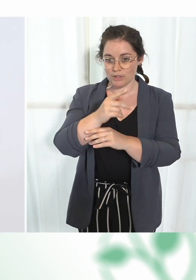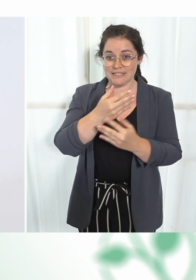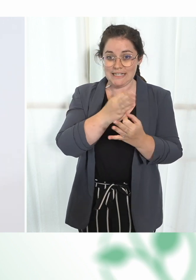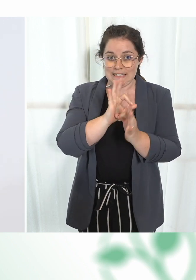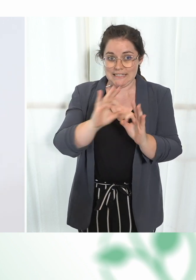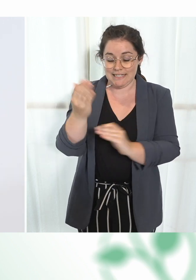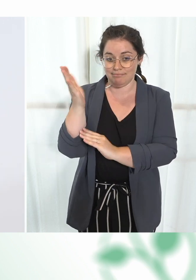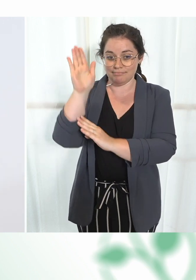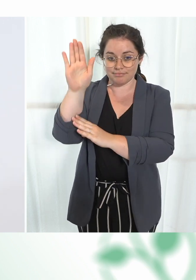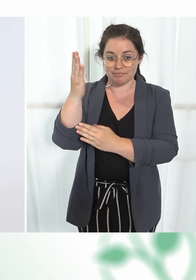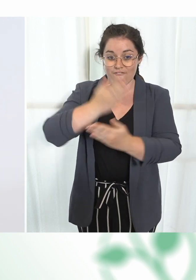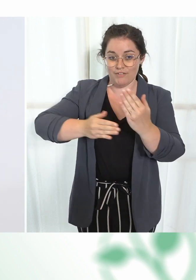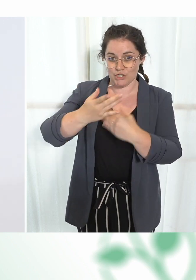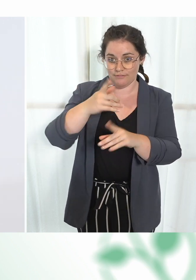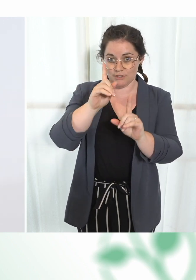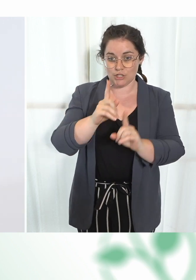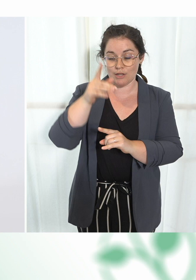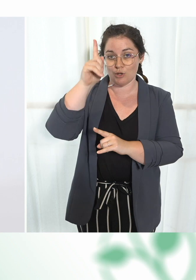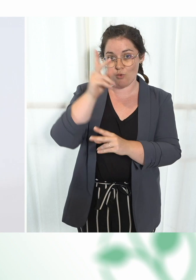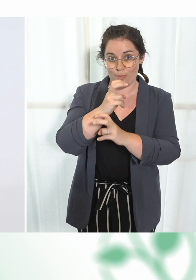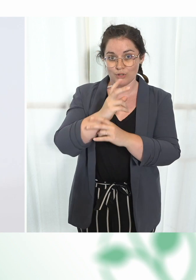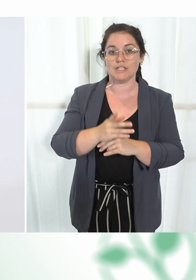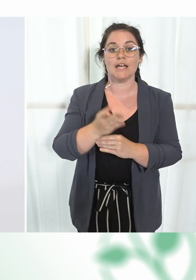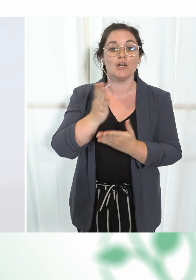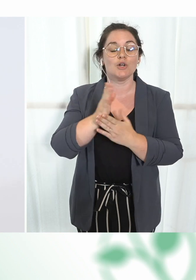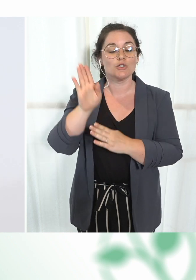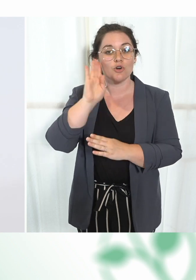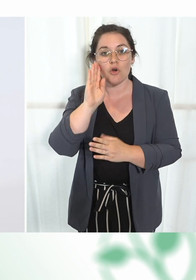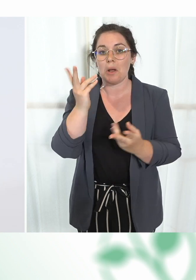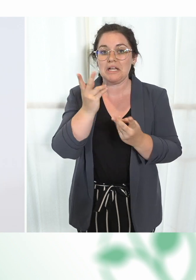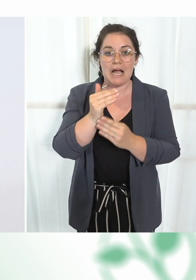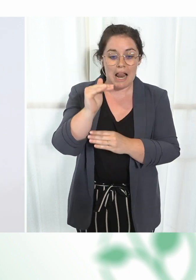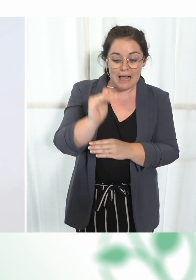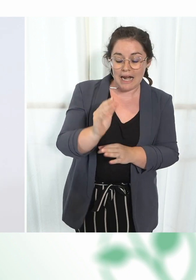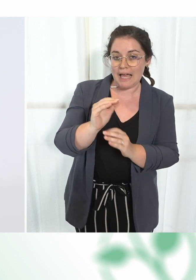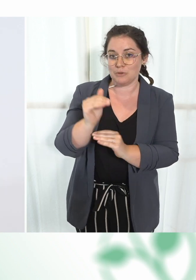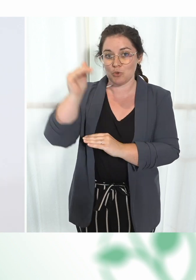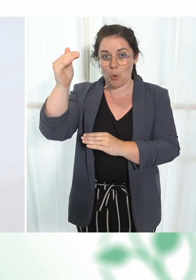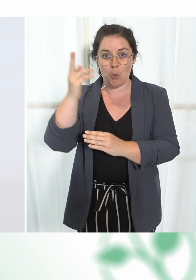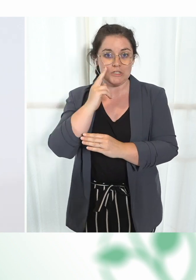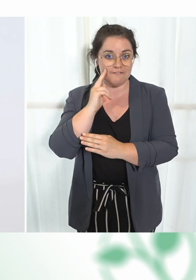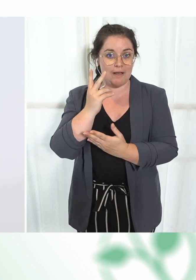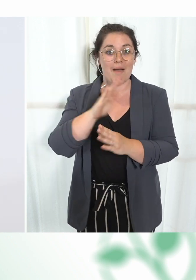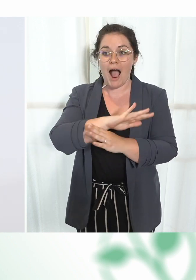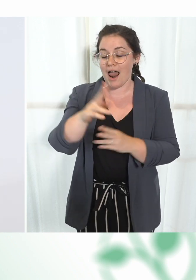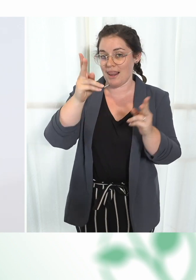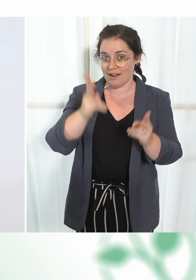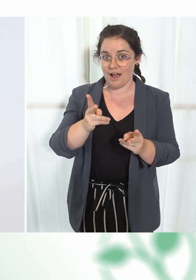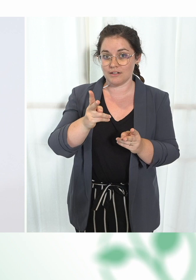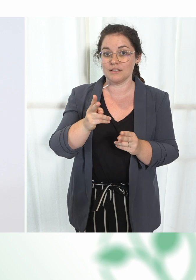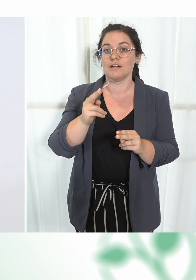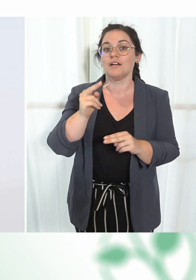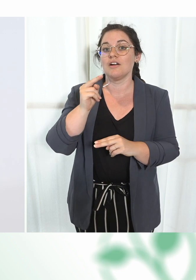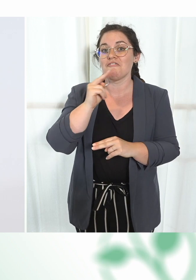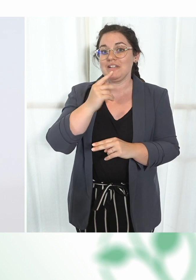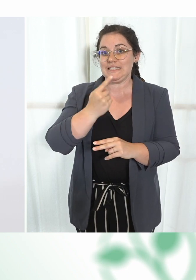und natürlich an den Wirtschaftsstandort Oberösterreich. Und wir haben es gehört, ob kleine oder große Unternehmen, alle können, wenn man sich auf